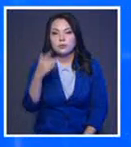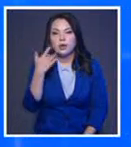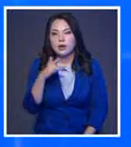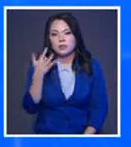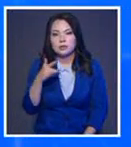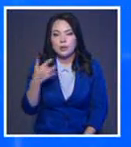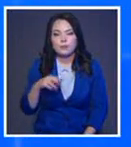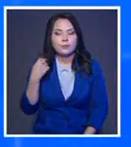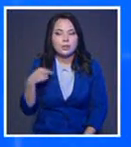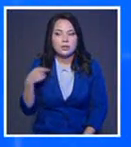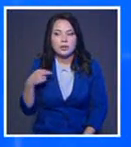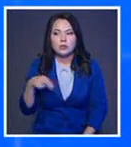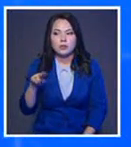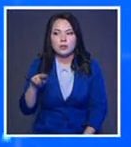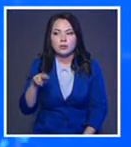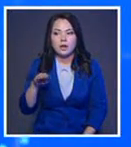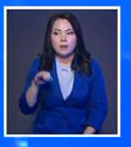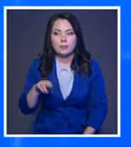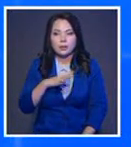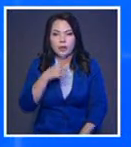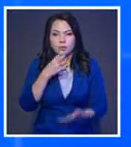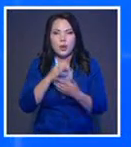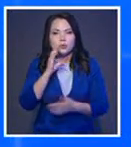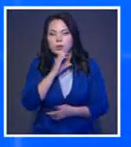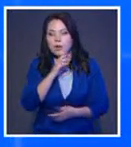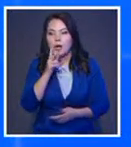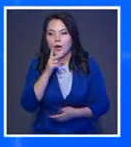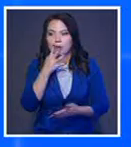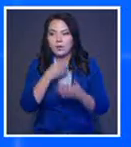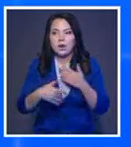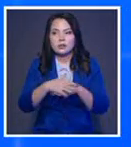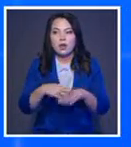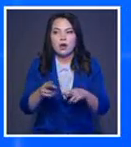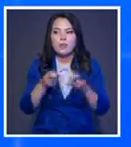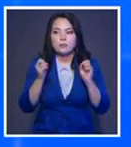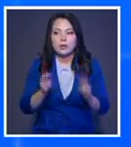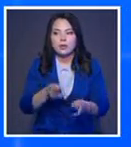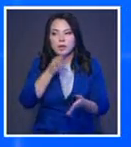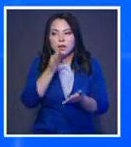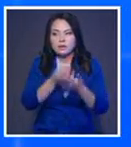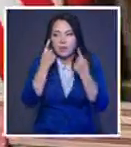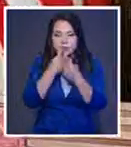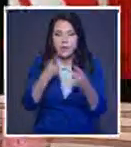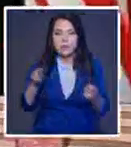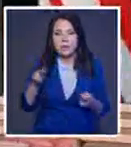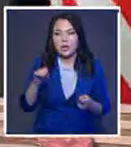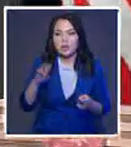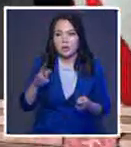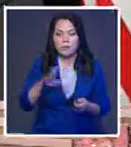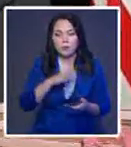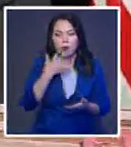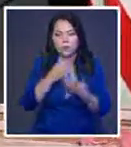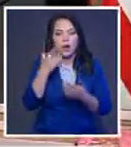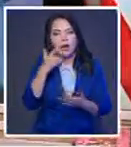Шаханнан бірер ақпар, ақш президенті Дональд Трамп солтүстік Кореяны өркениетті әлемге төнген қауіп деп жариялады. Және де ол Пхеньянның Америкаға немесе